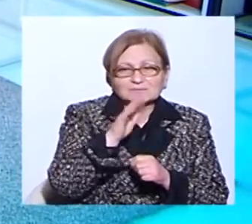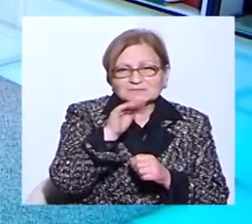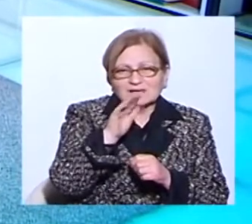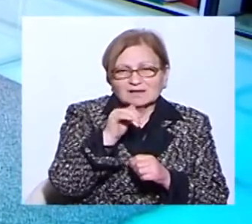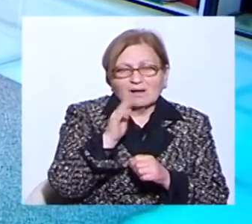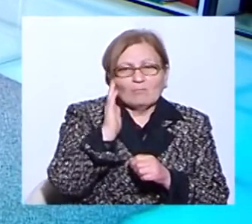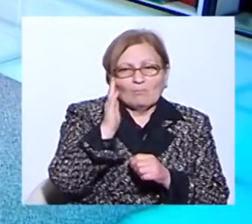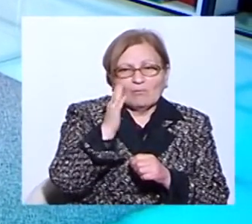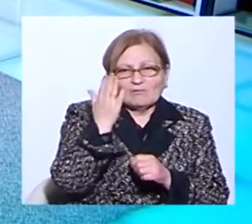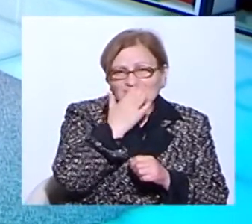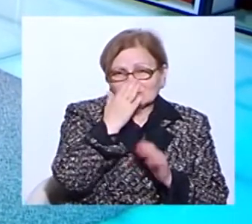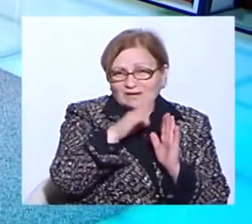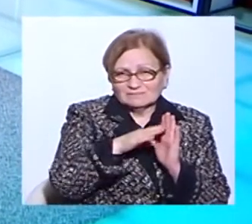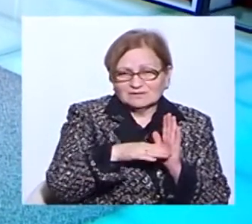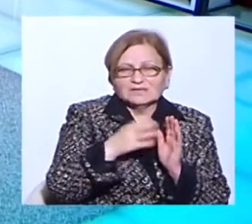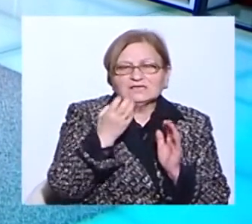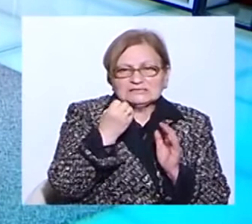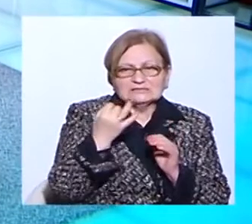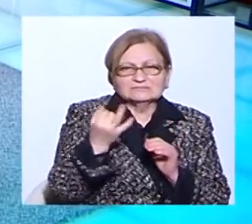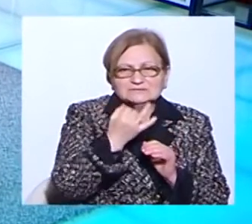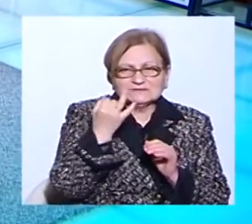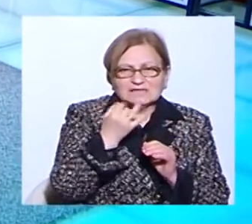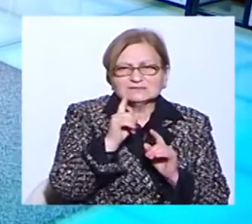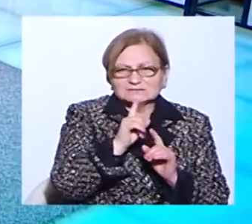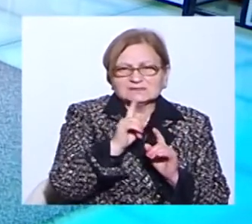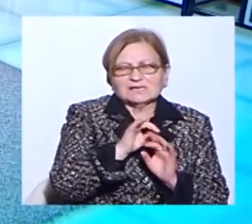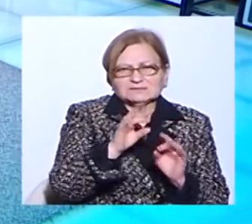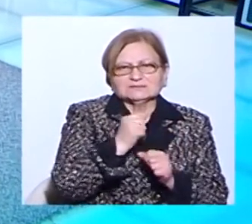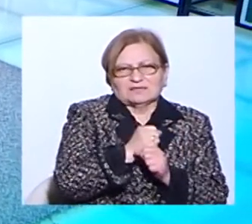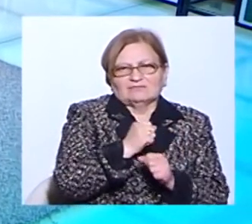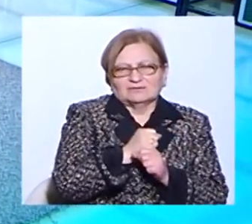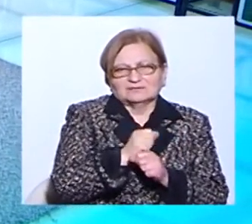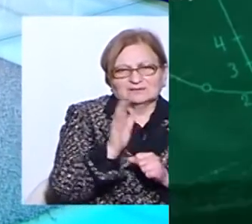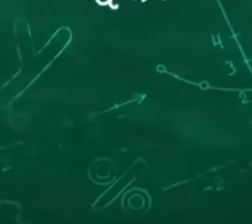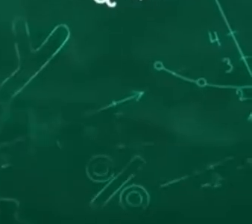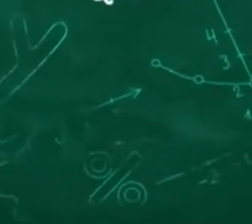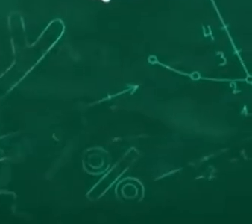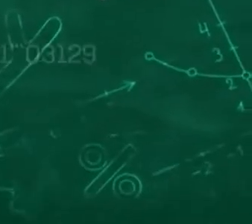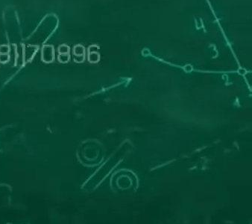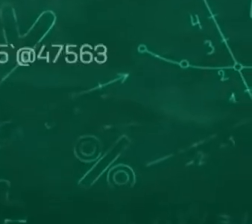მომავალ გაკვეთილებზე კიდევ საინტერესო რაღაცებს გავაკეთებთ. აბა კარგად.